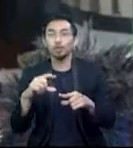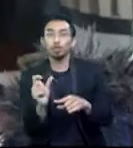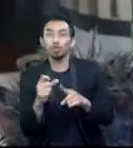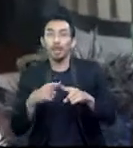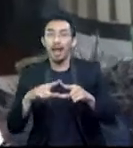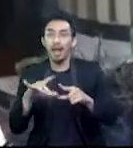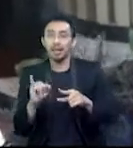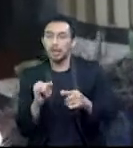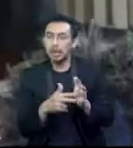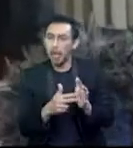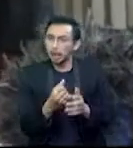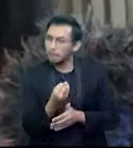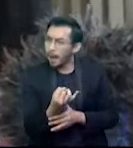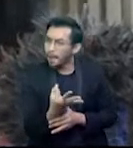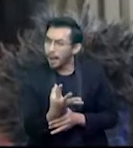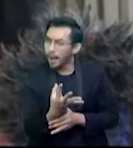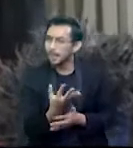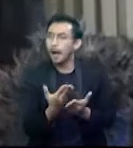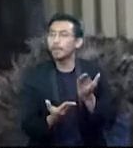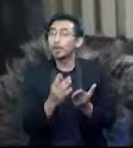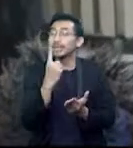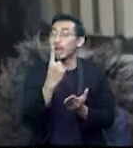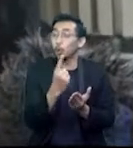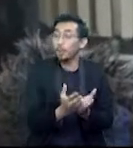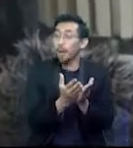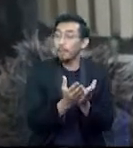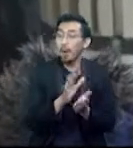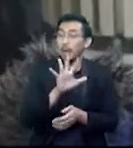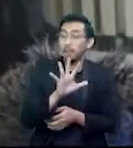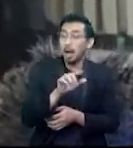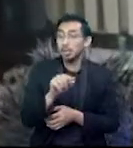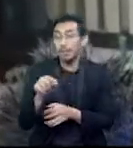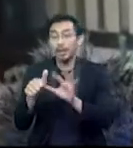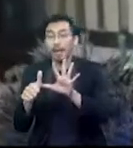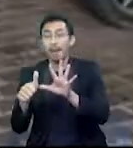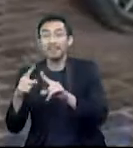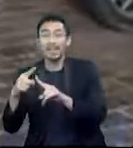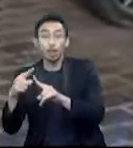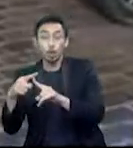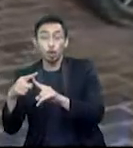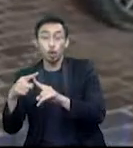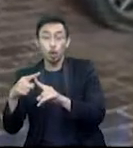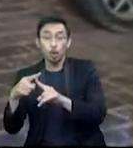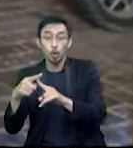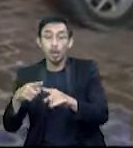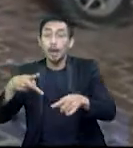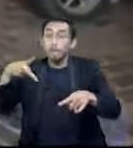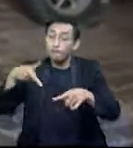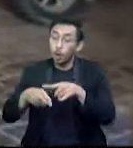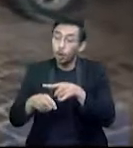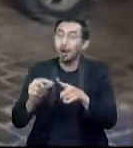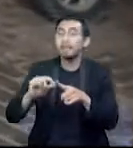capek diangkat potensi itu sekitar 5 sampai 6 triliun Kehilangan dari PPN itu atas